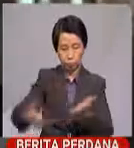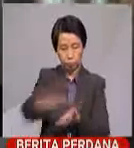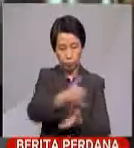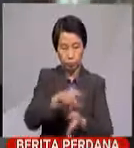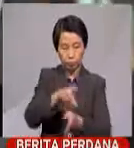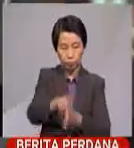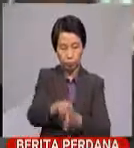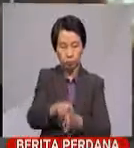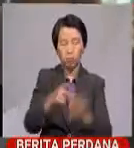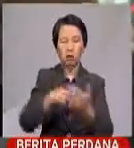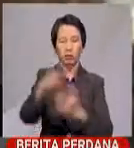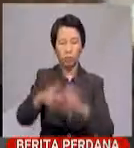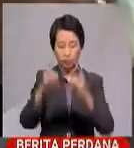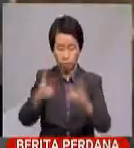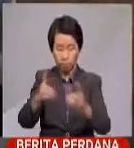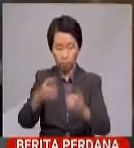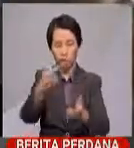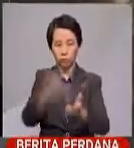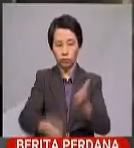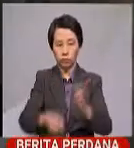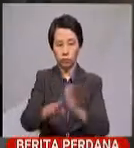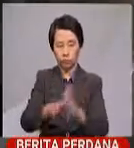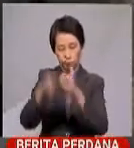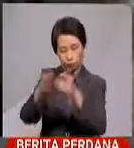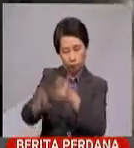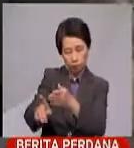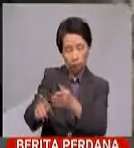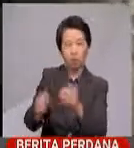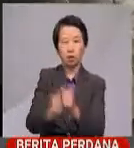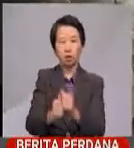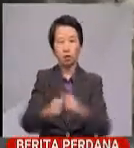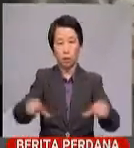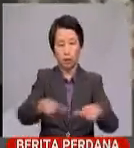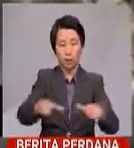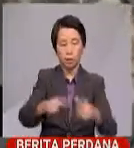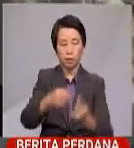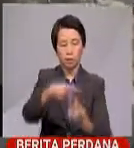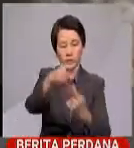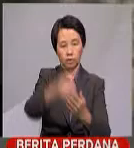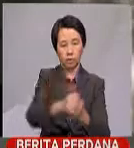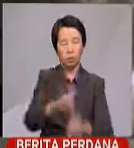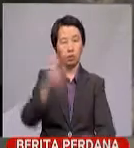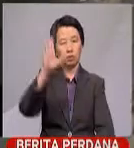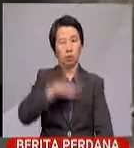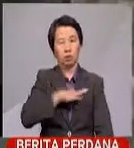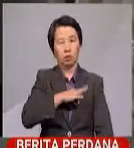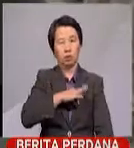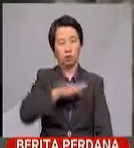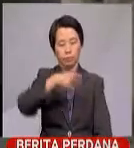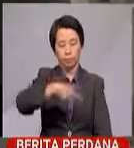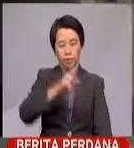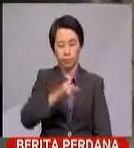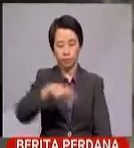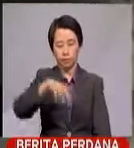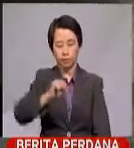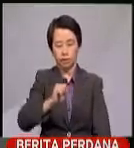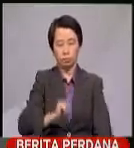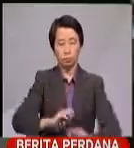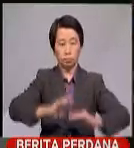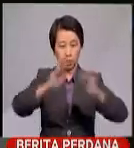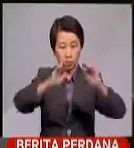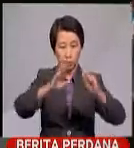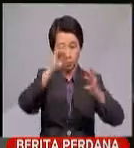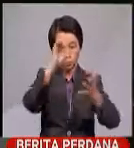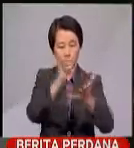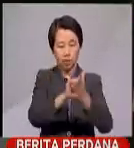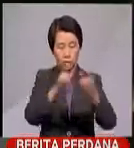profesional, program pendidikan cukai yang berfokus dan pelaksanaan program khas pengakuan sukarela PKPS telah meningkatkan keyakinan